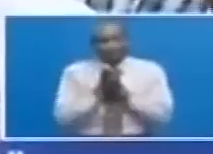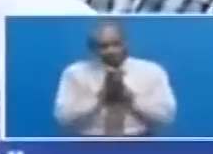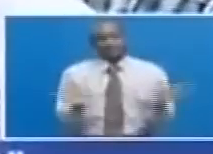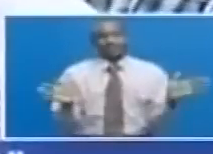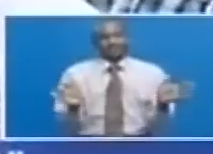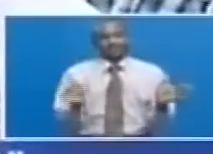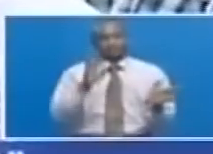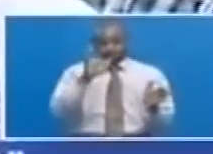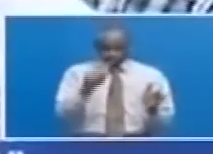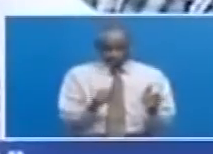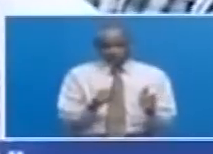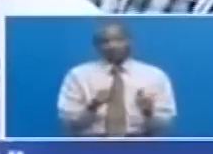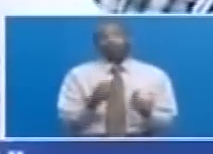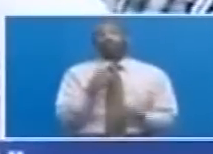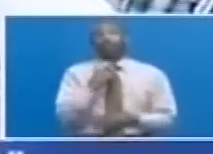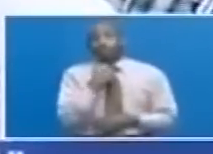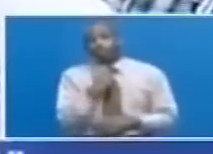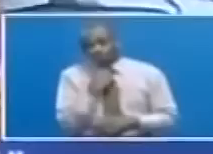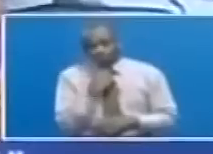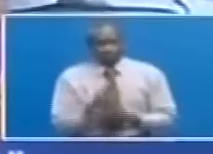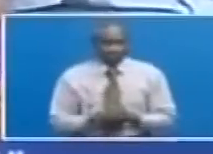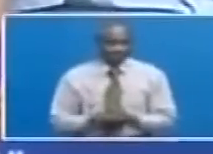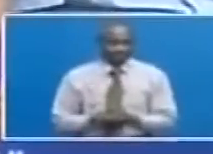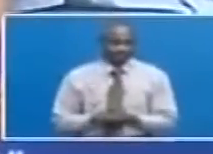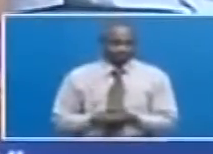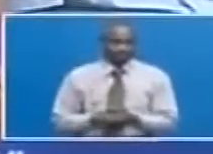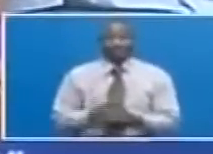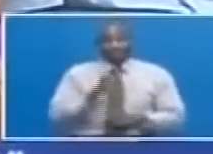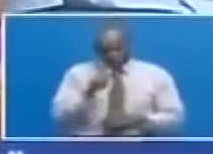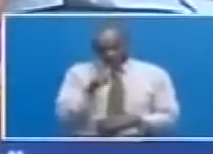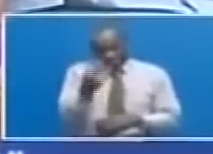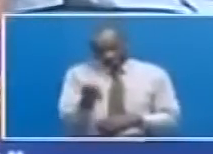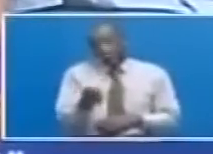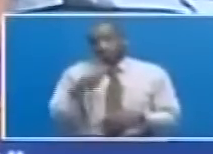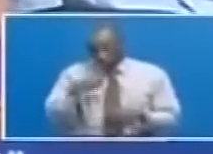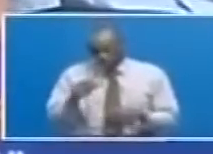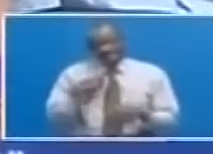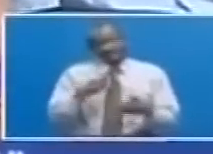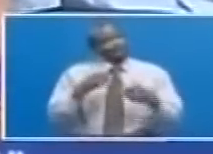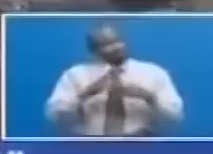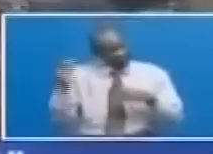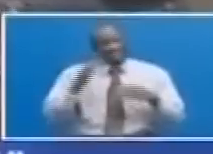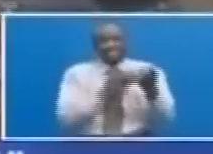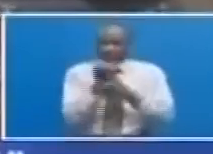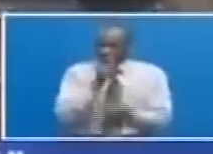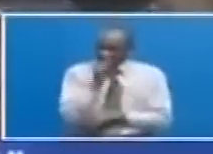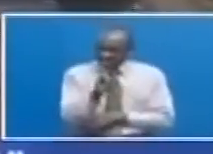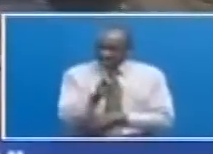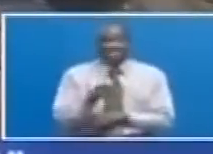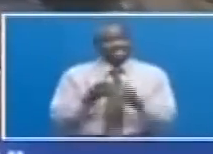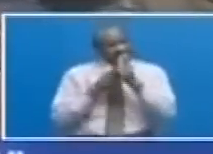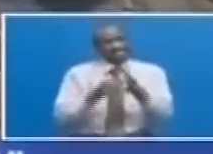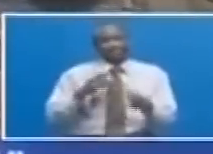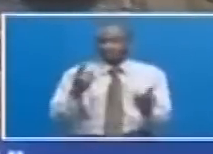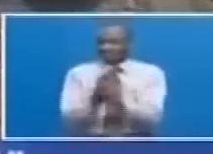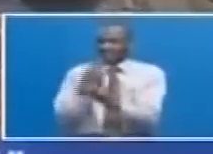nchini chini ya mwavuli wa muungano wa wafanyikazi KOTU. Lakini linalotishia uchumi wa taifa sasa ni mgomo huo ambao viongozi